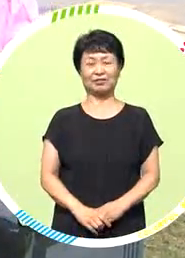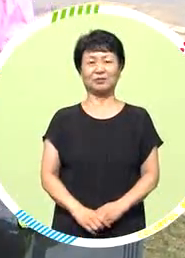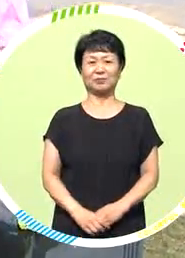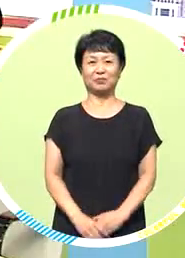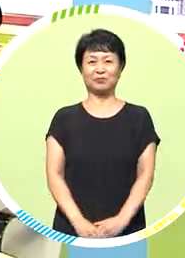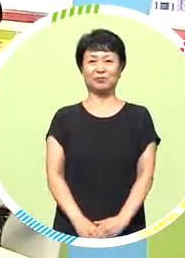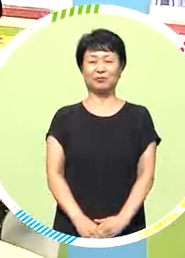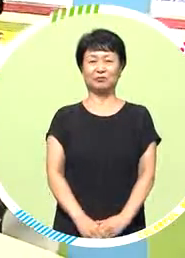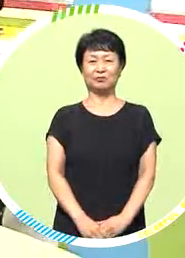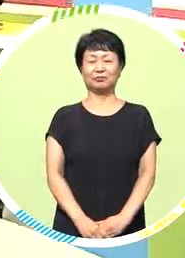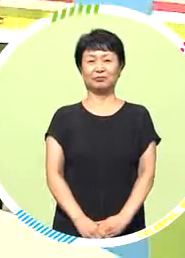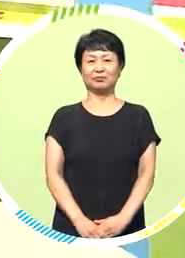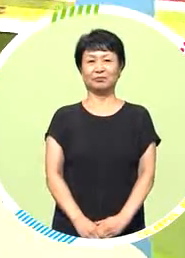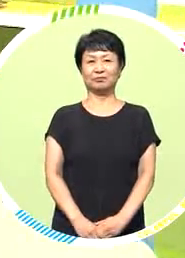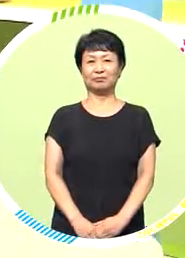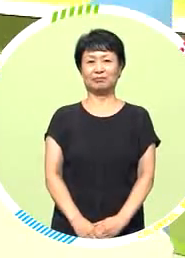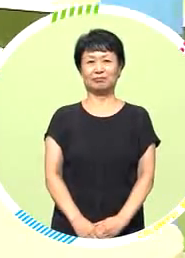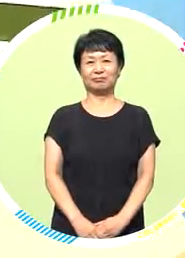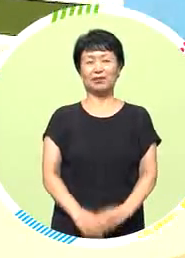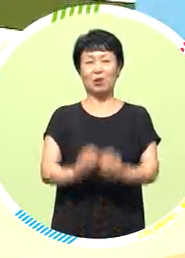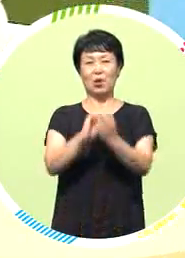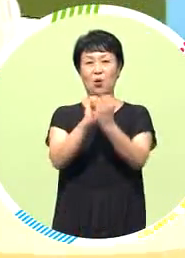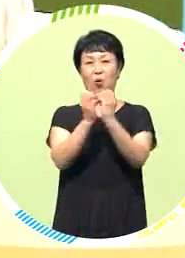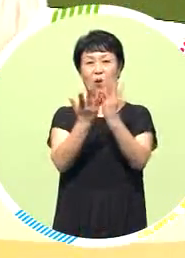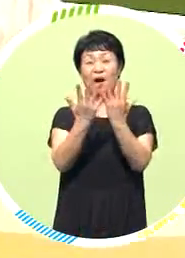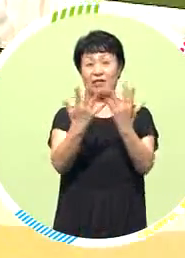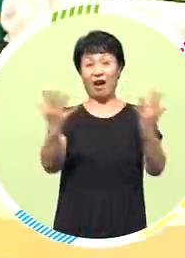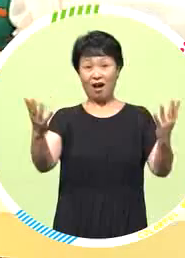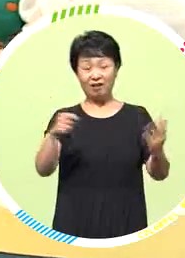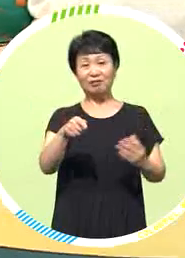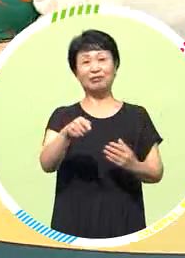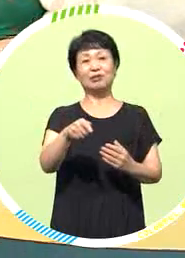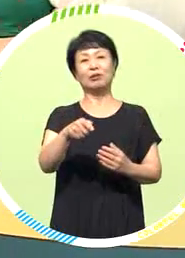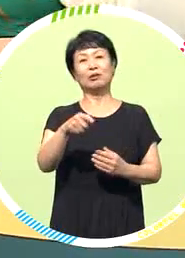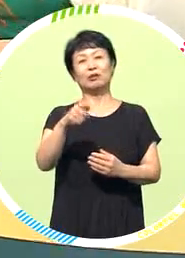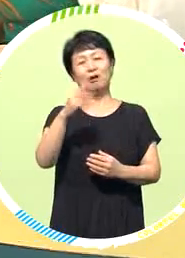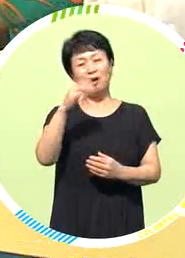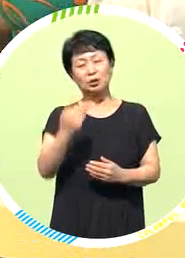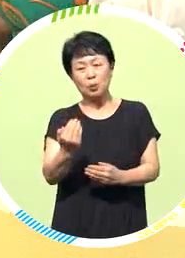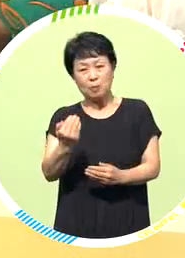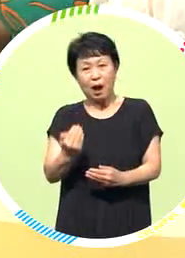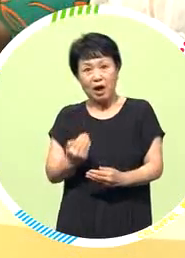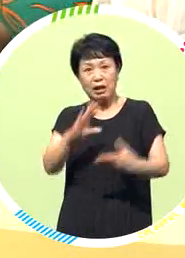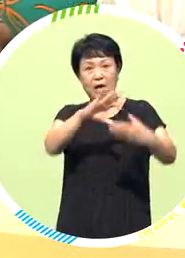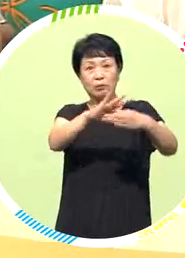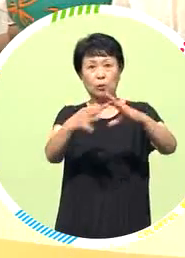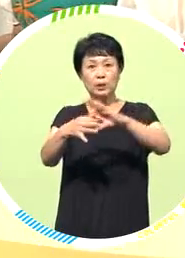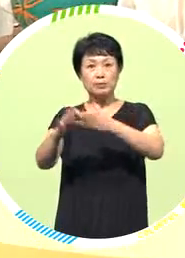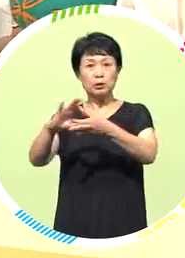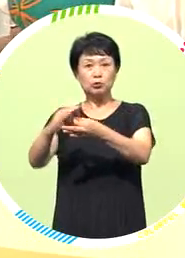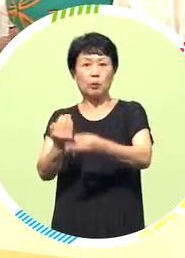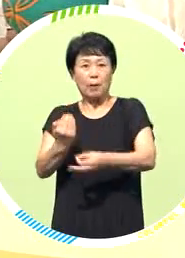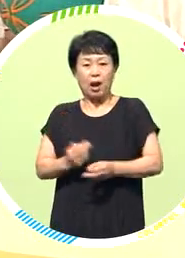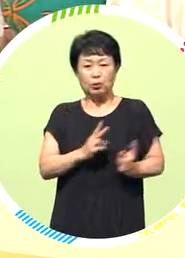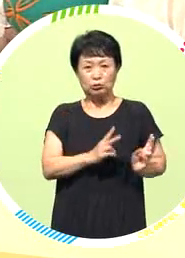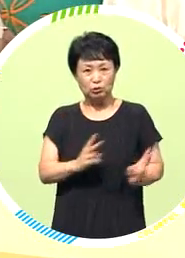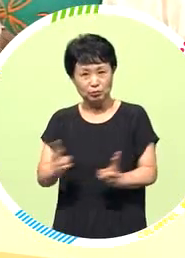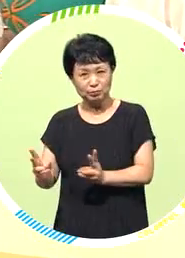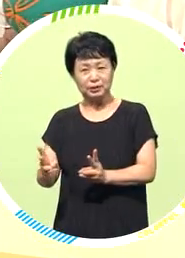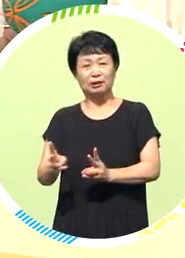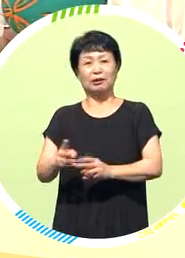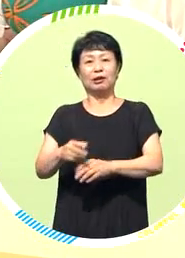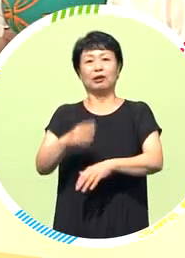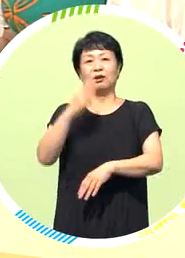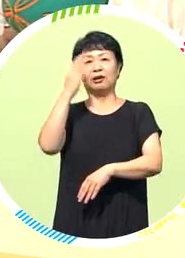。 なんかお花ってこうああいう大会にはつきものですけど、そのお花の準備がいるって考えてなかったですね。